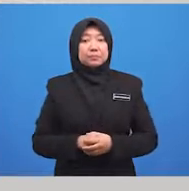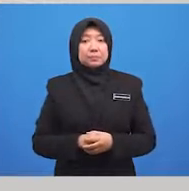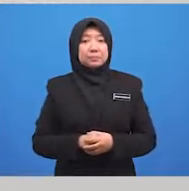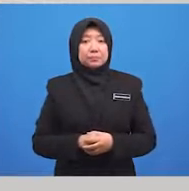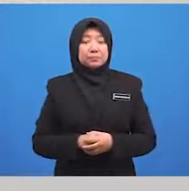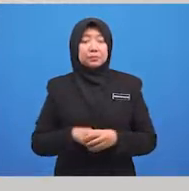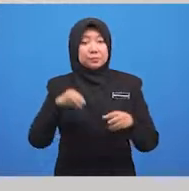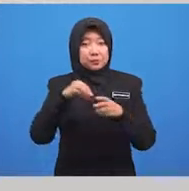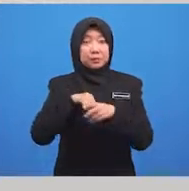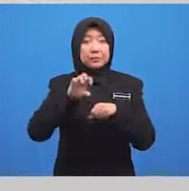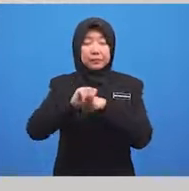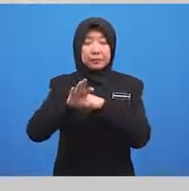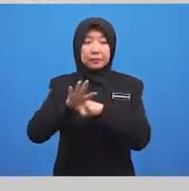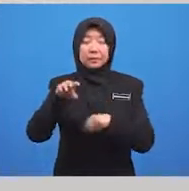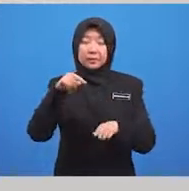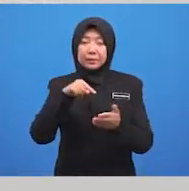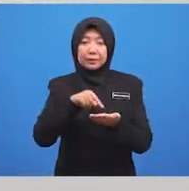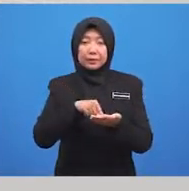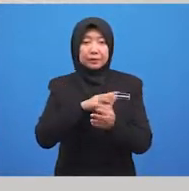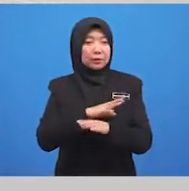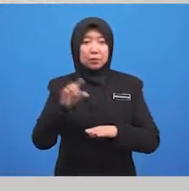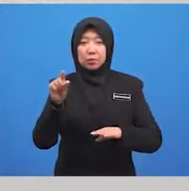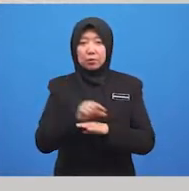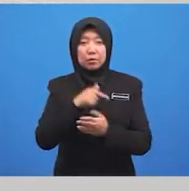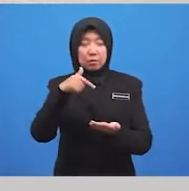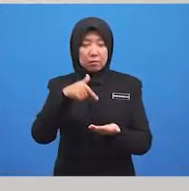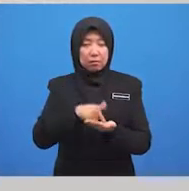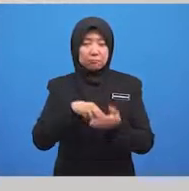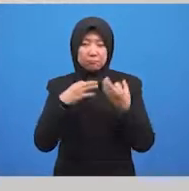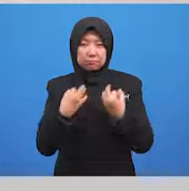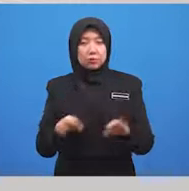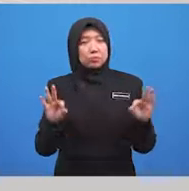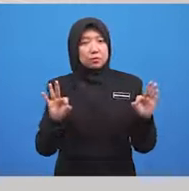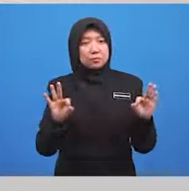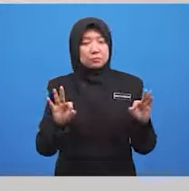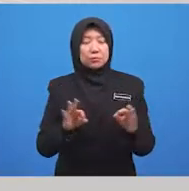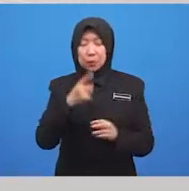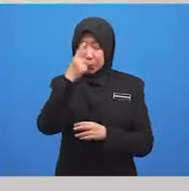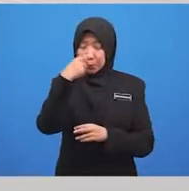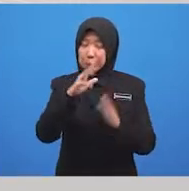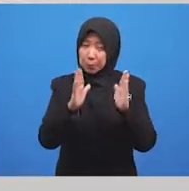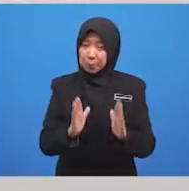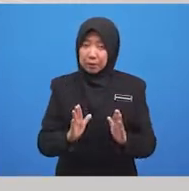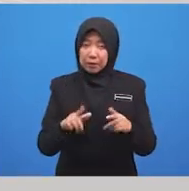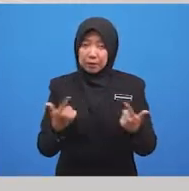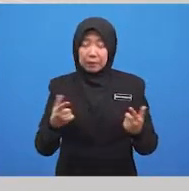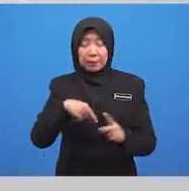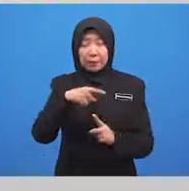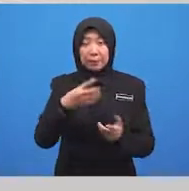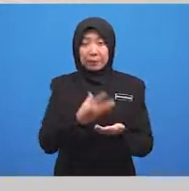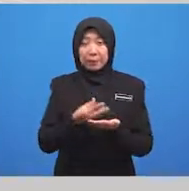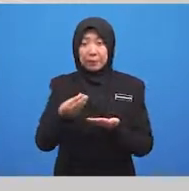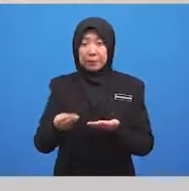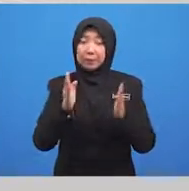kempen ini, beg plastik tidak lagi dibekalkan secara percuma kepada pengguna ketika membeli barang,